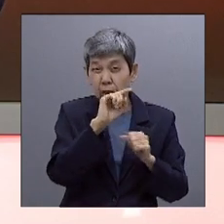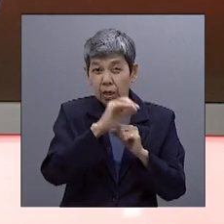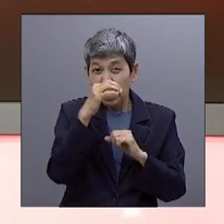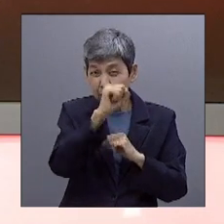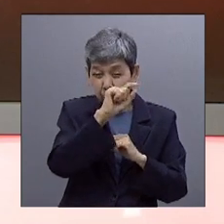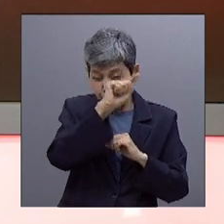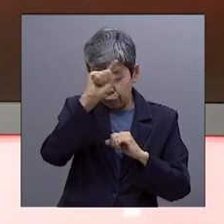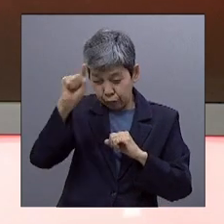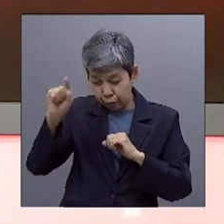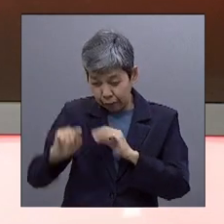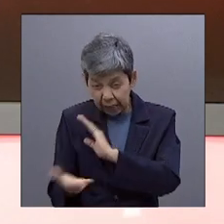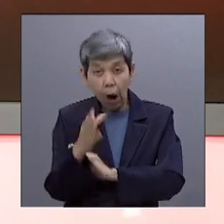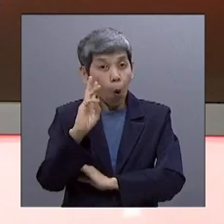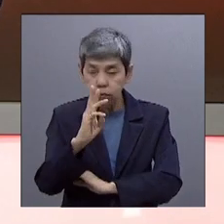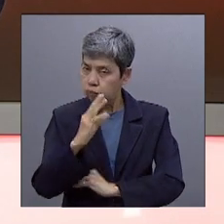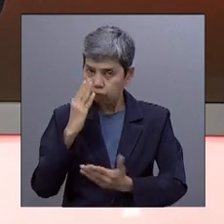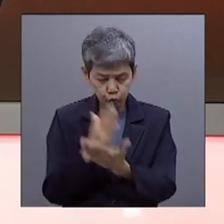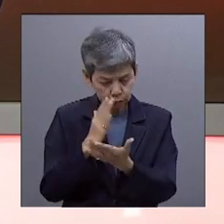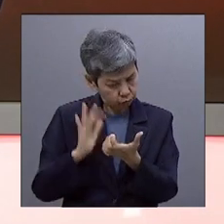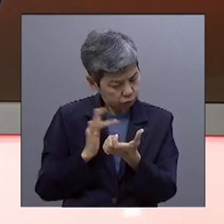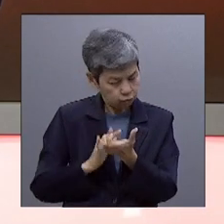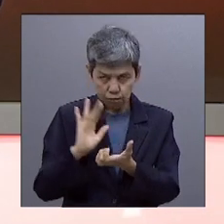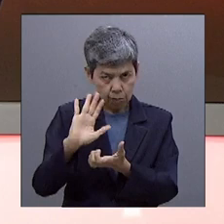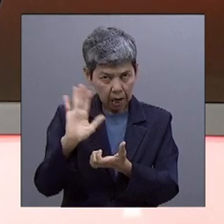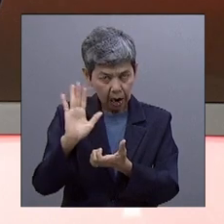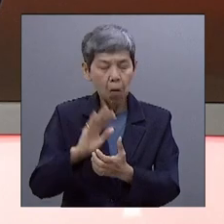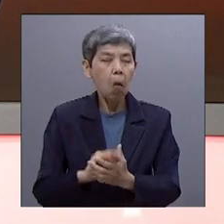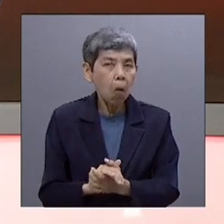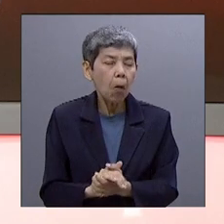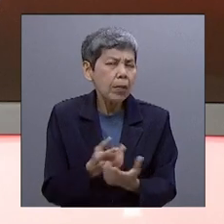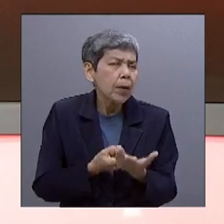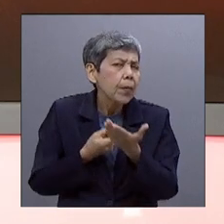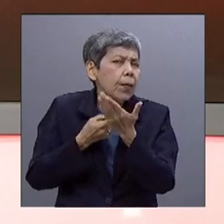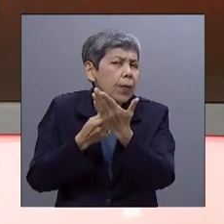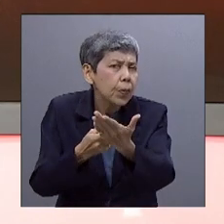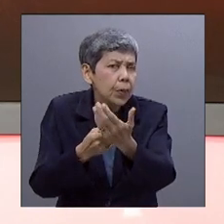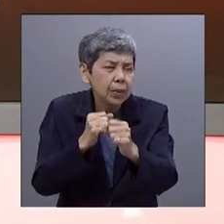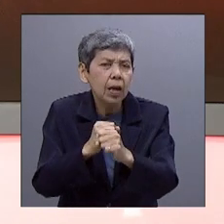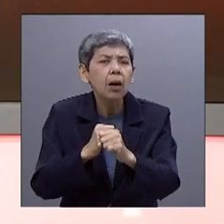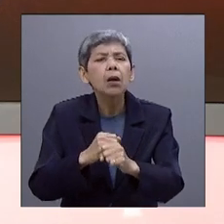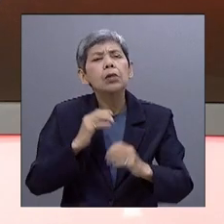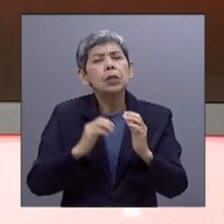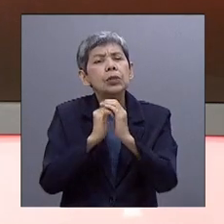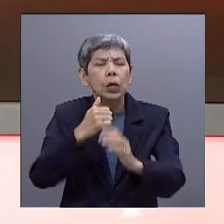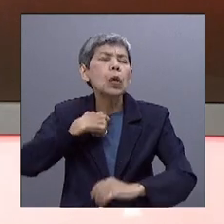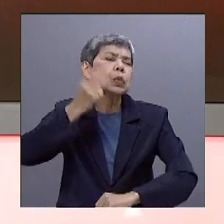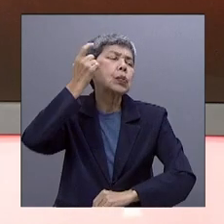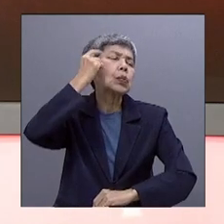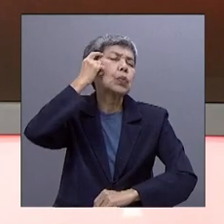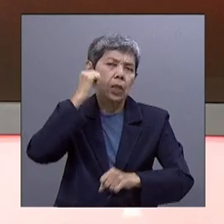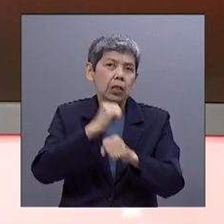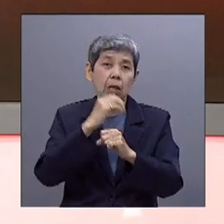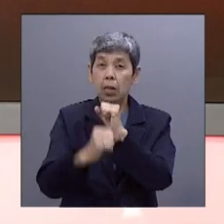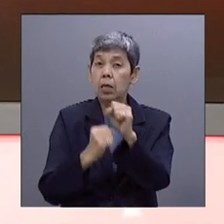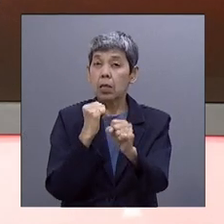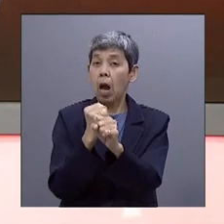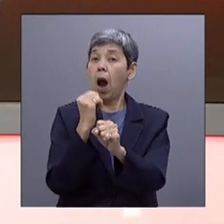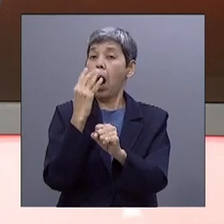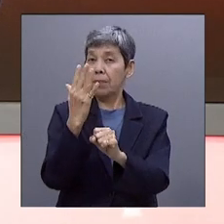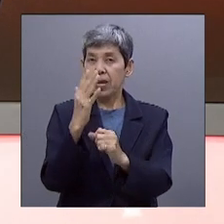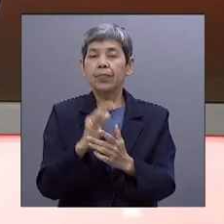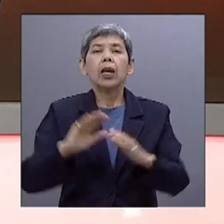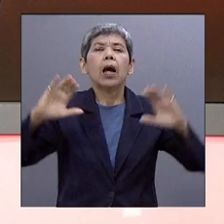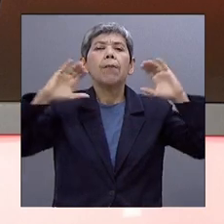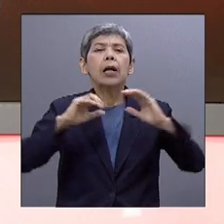22:00นของอีกวันนึงด้วยค่ะแต่ว่าข้อเสนอในลักษณะนี้ไม่ใช่เรื่องใหม่สำหรับคนจีนเพราะว่าในช่วง 5ปีที่ผ่านมานะคะ